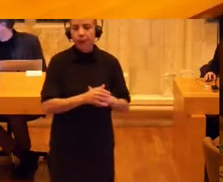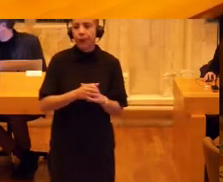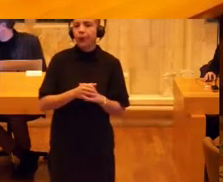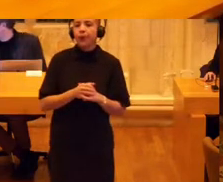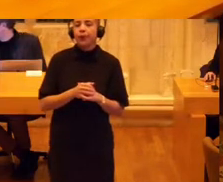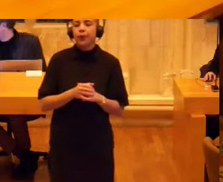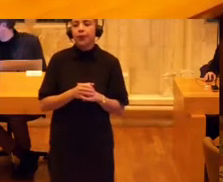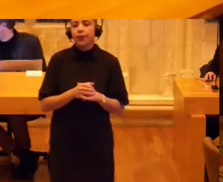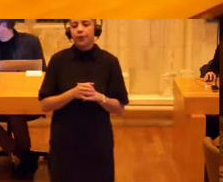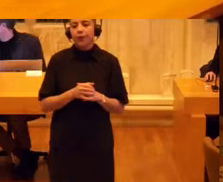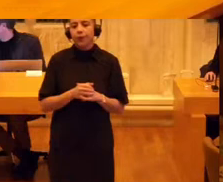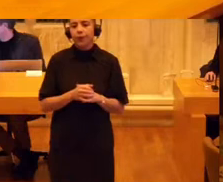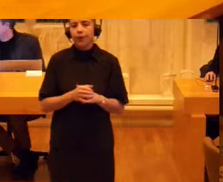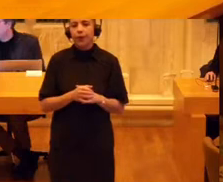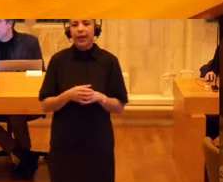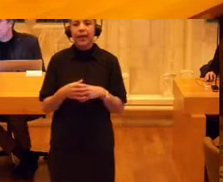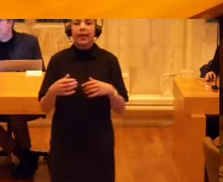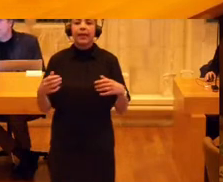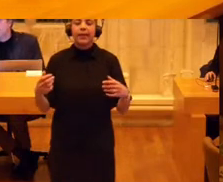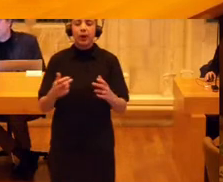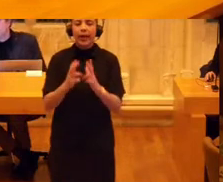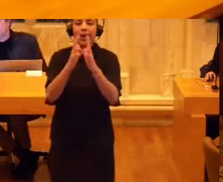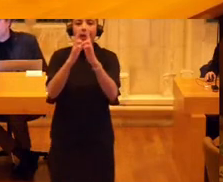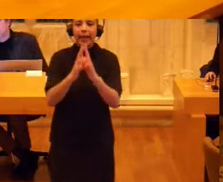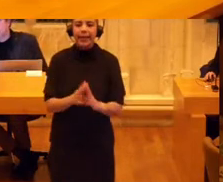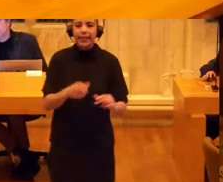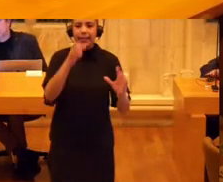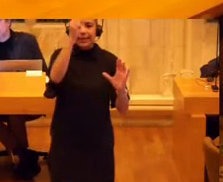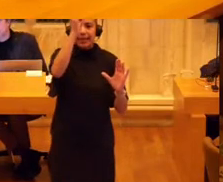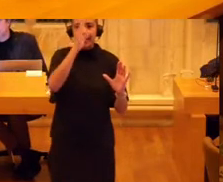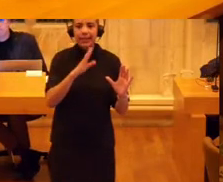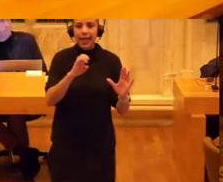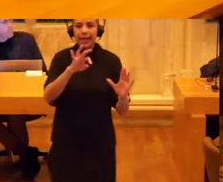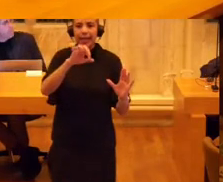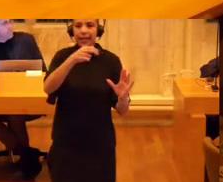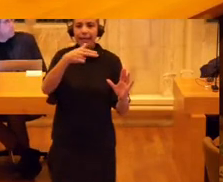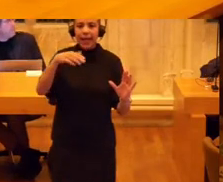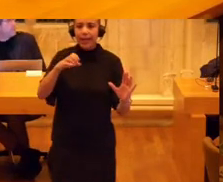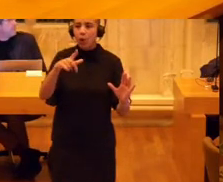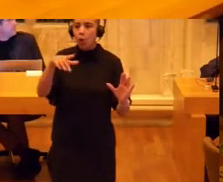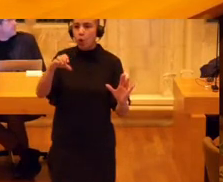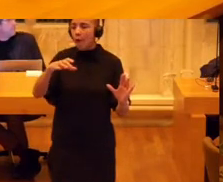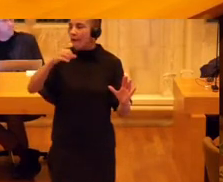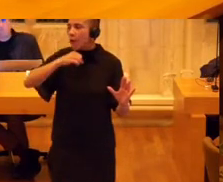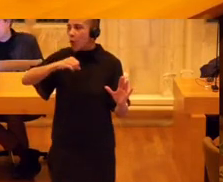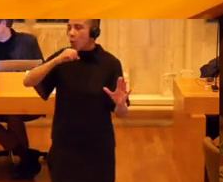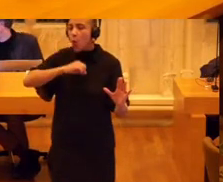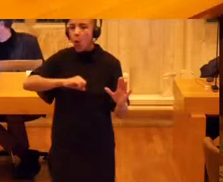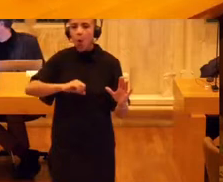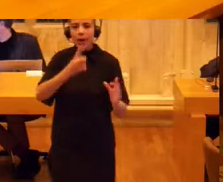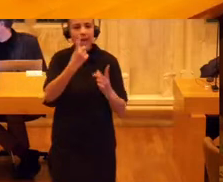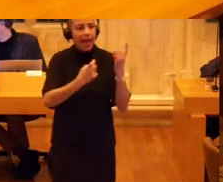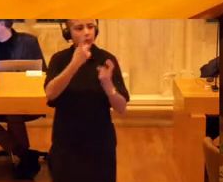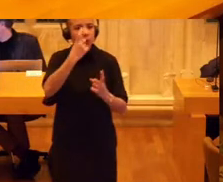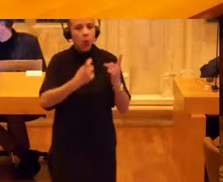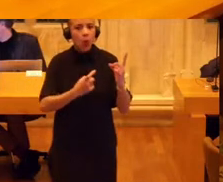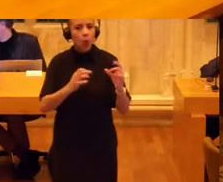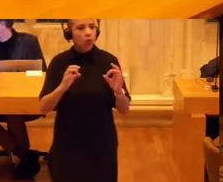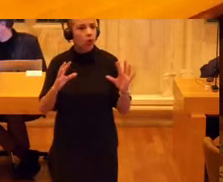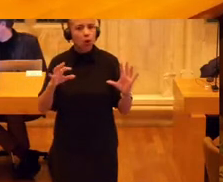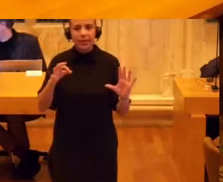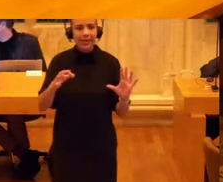la restauration de Saint-Étienne-le-Vieux. Est-ce que vous avez des questions ? Pas de questions ? Oui, allez-y.